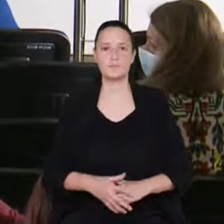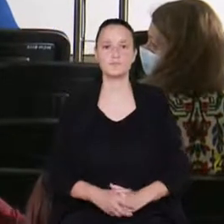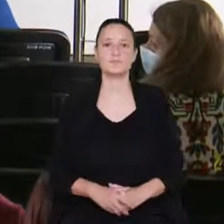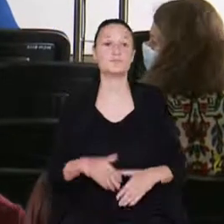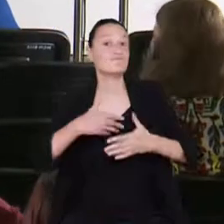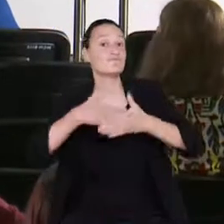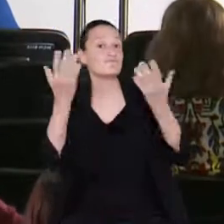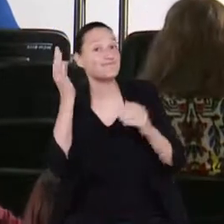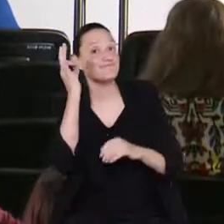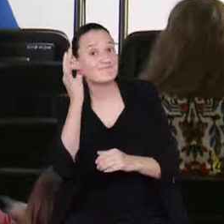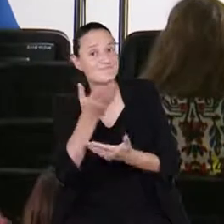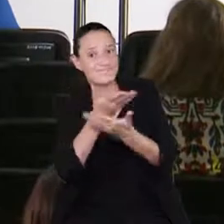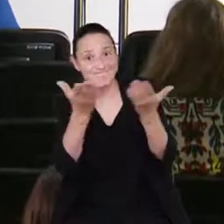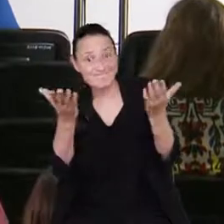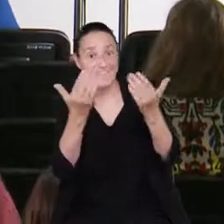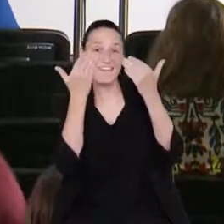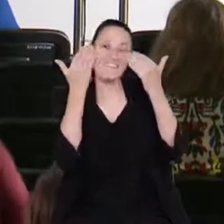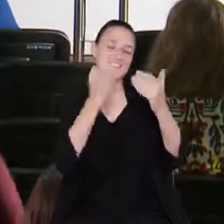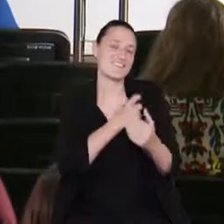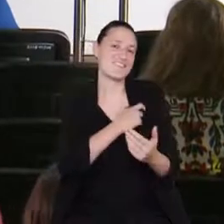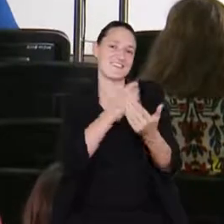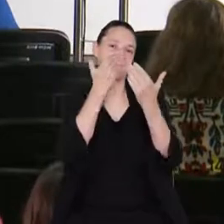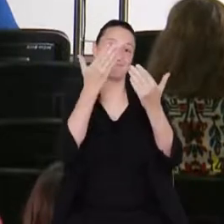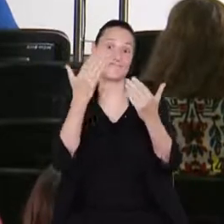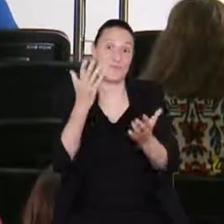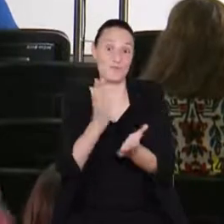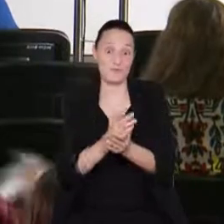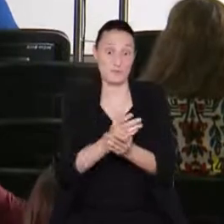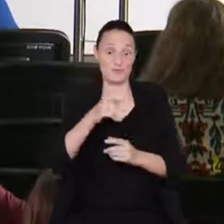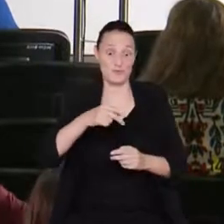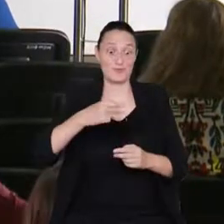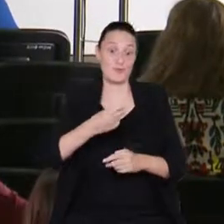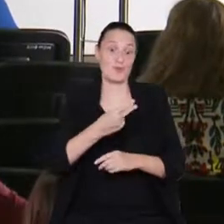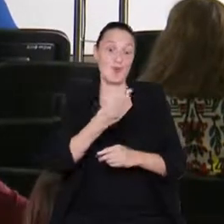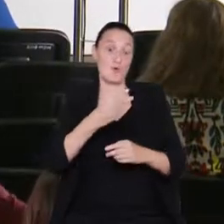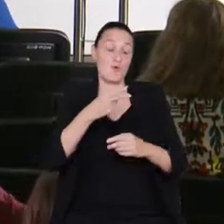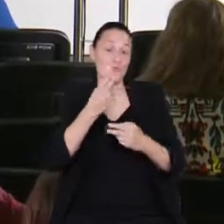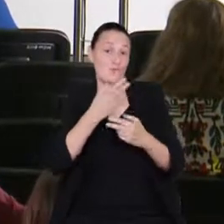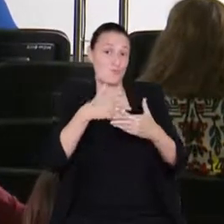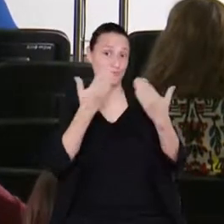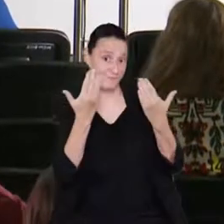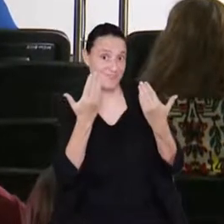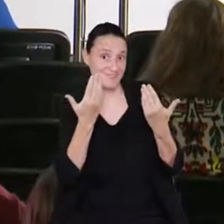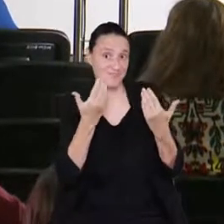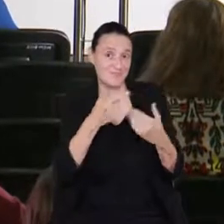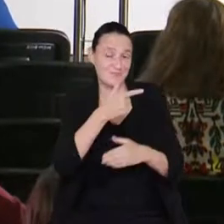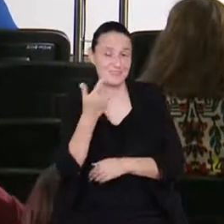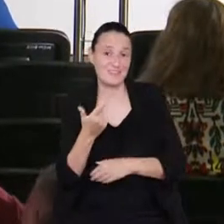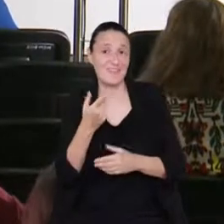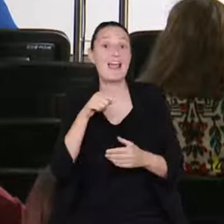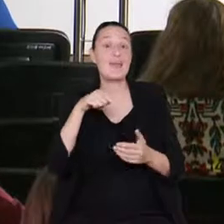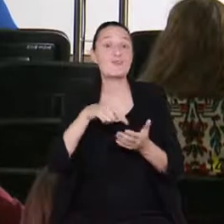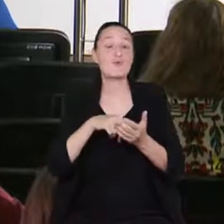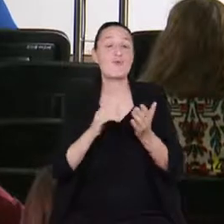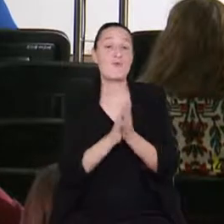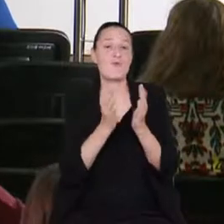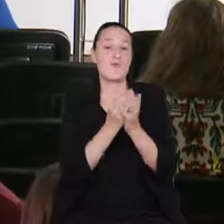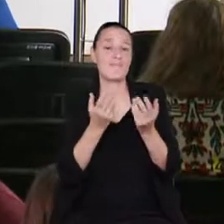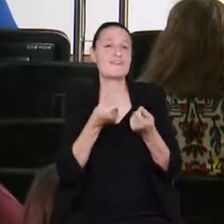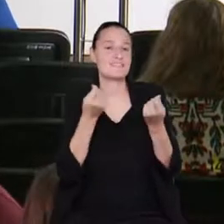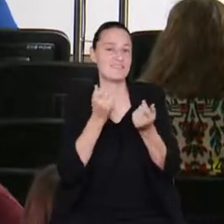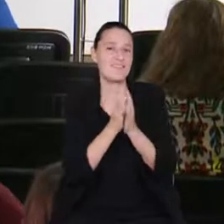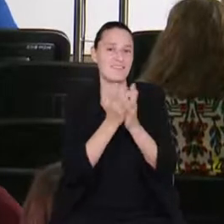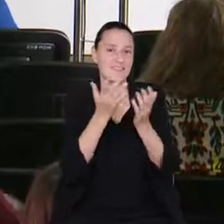Dzień dobry Państwu. Witam serdecznie na drugim dniu Literackiego Sopotu, na edycji włoskiej.